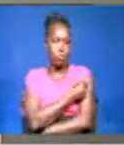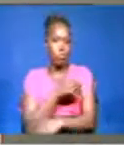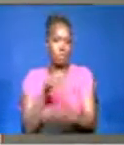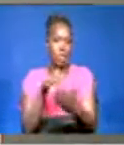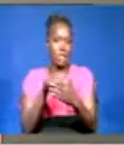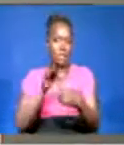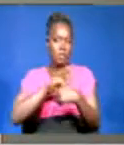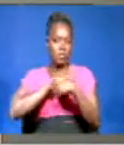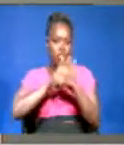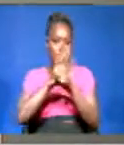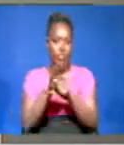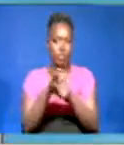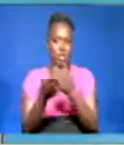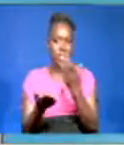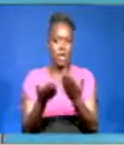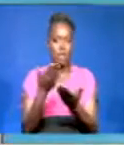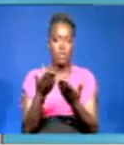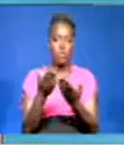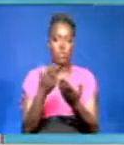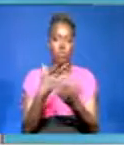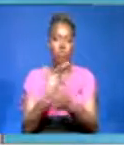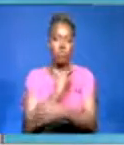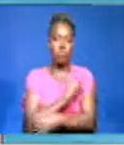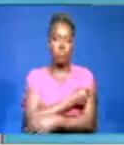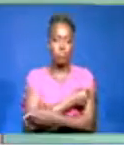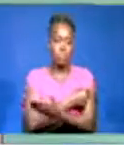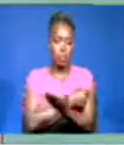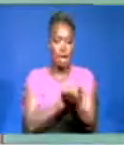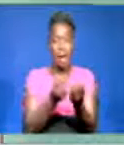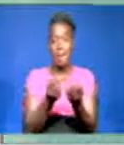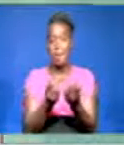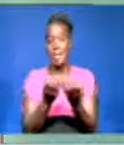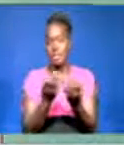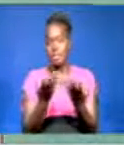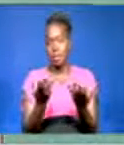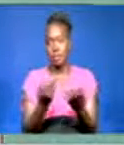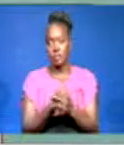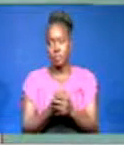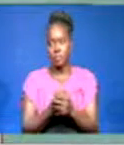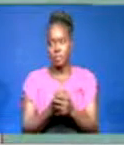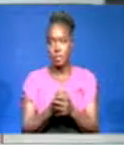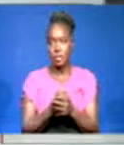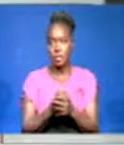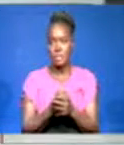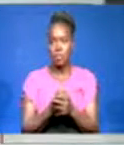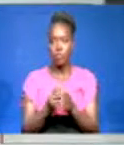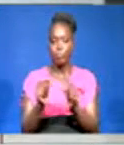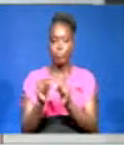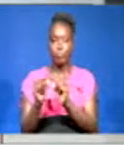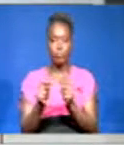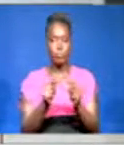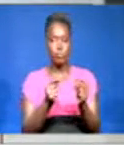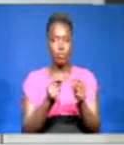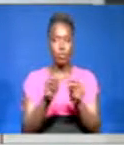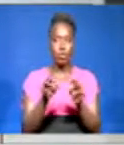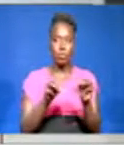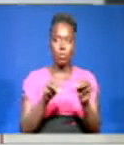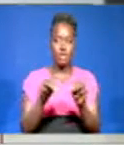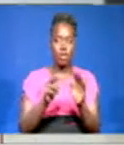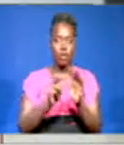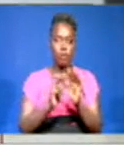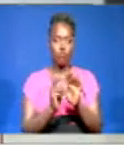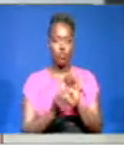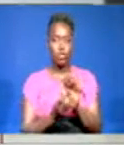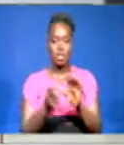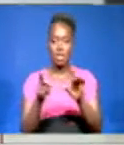COVID-19 licha ya chanjo hizo kuwasilishwa kwa wingi. As improved, monitoring of contacts has